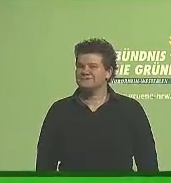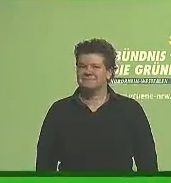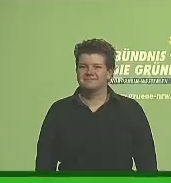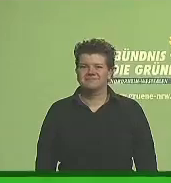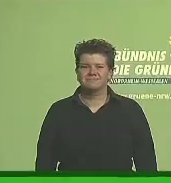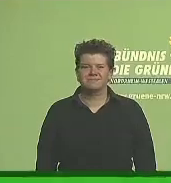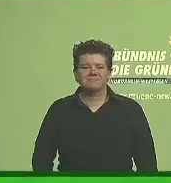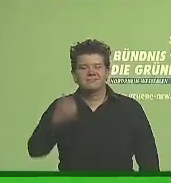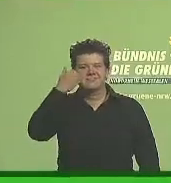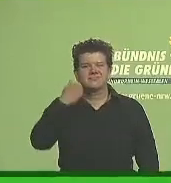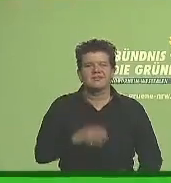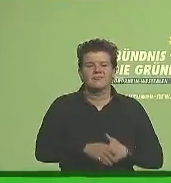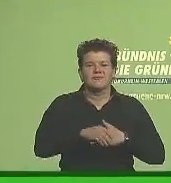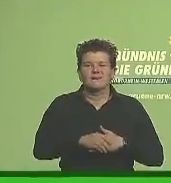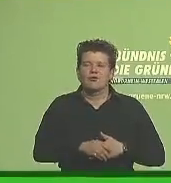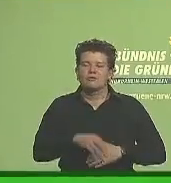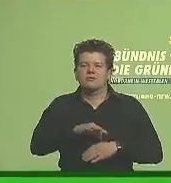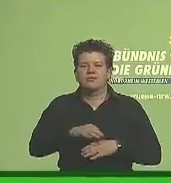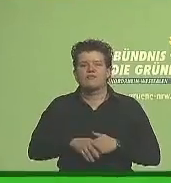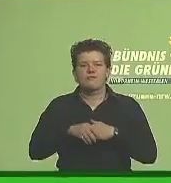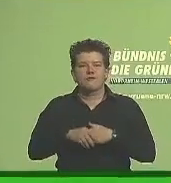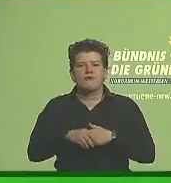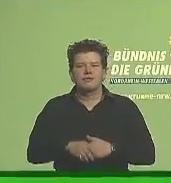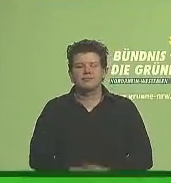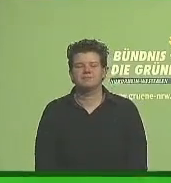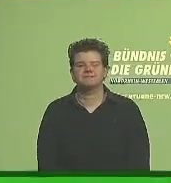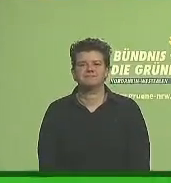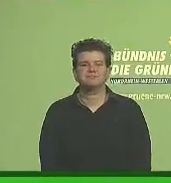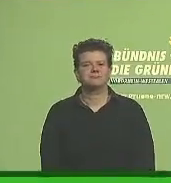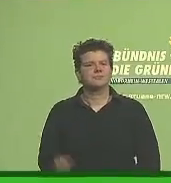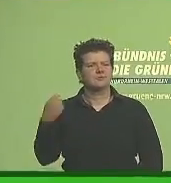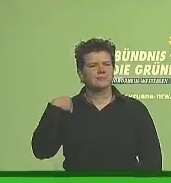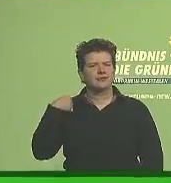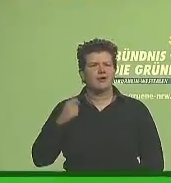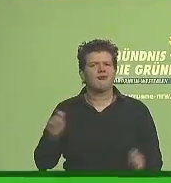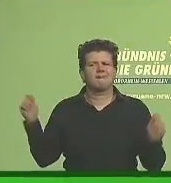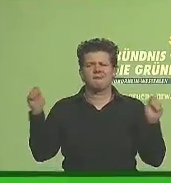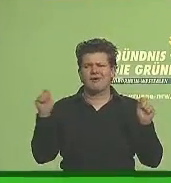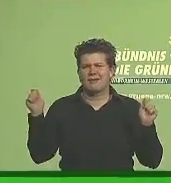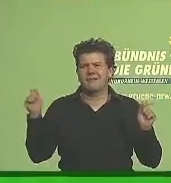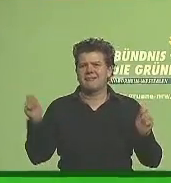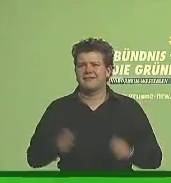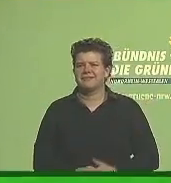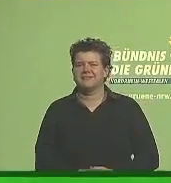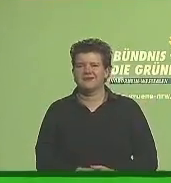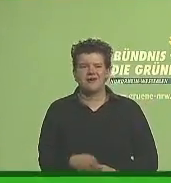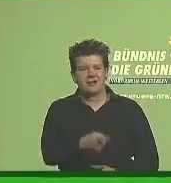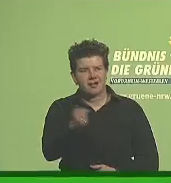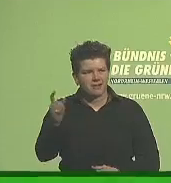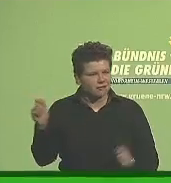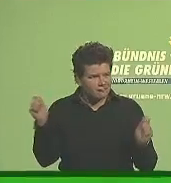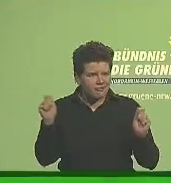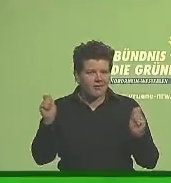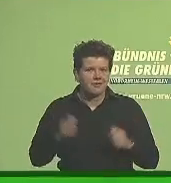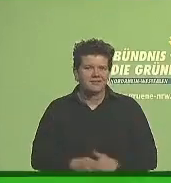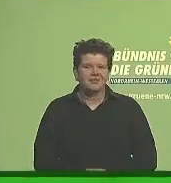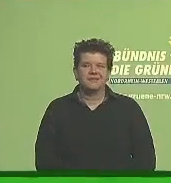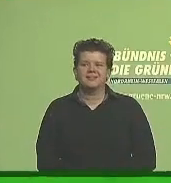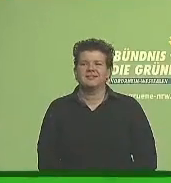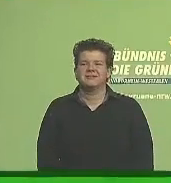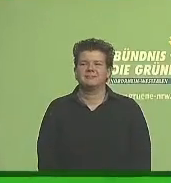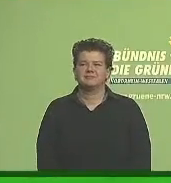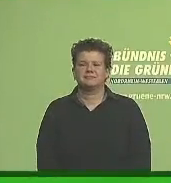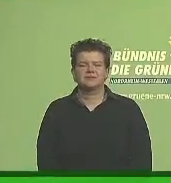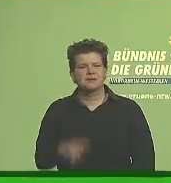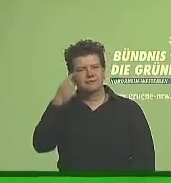Liebe Freundinnen und Freunde, ihr habt gestern gefeiert, wir haben gefeiert, weiß nicht, ob es der ein oder andere